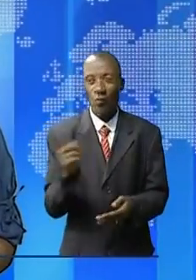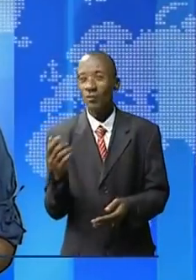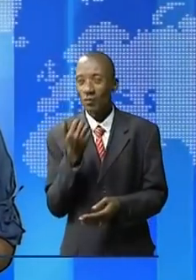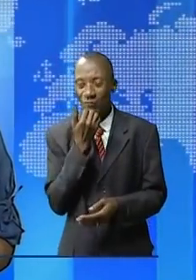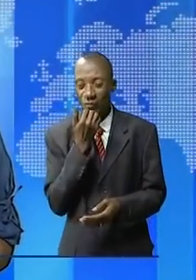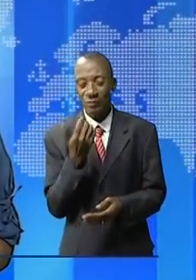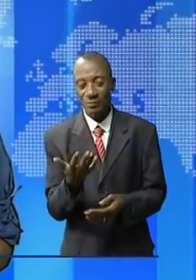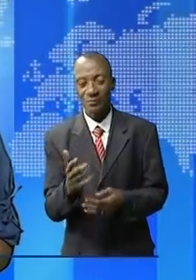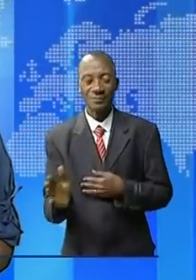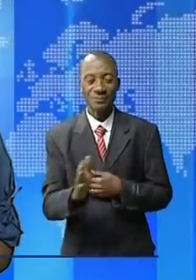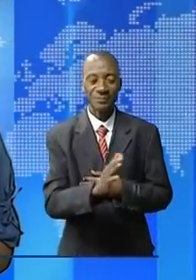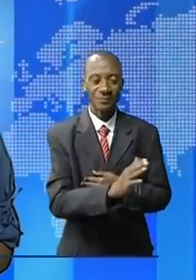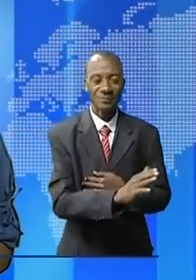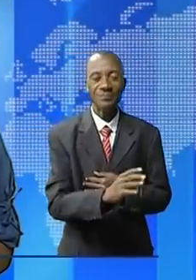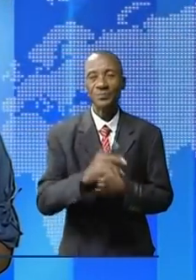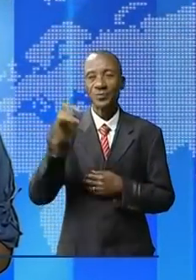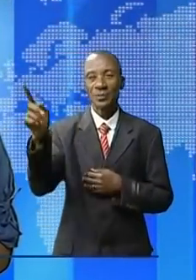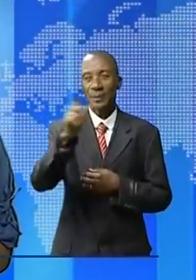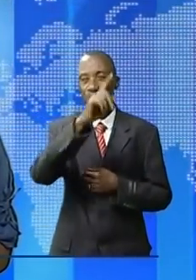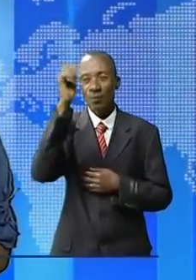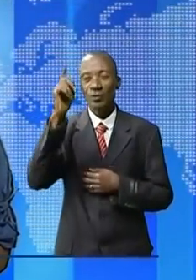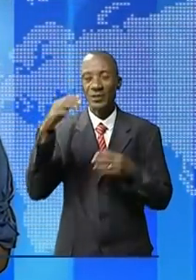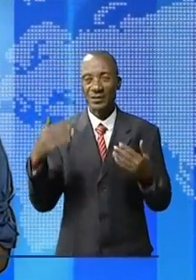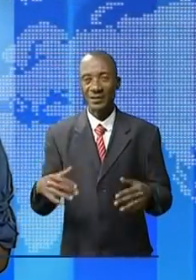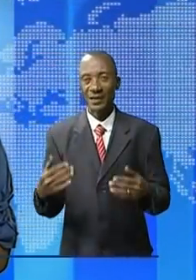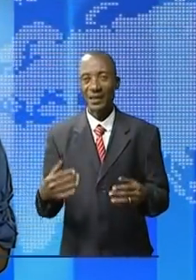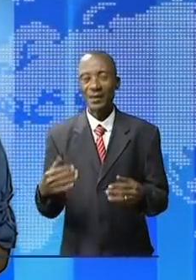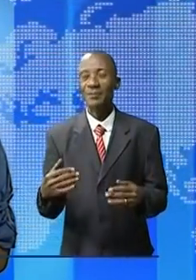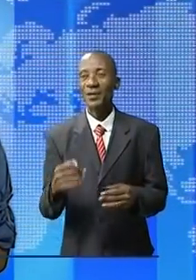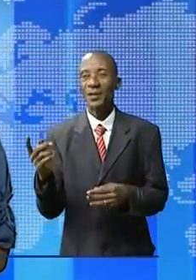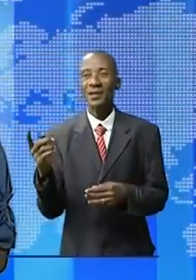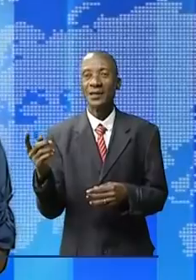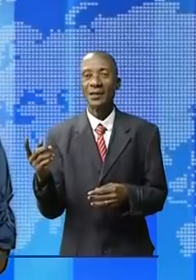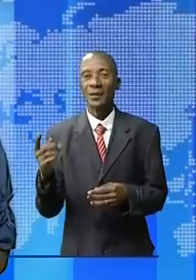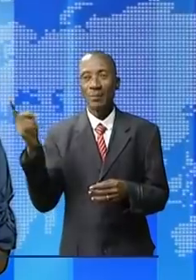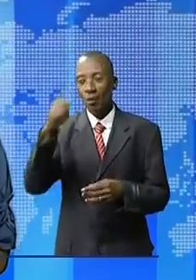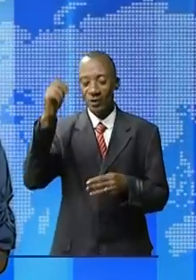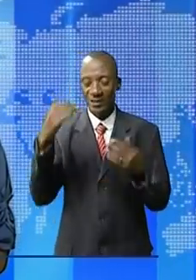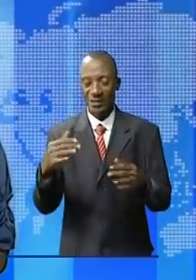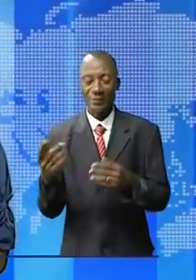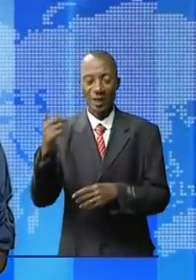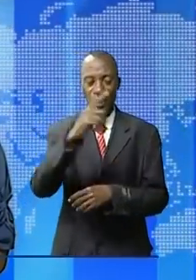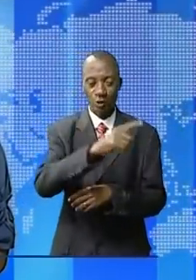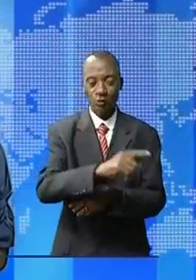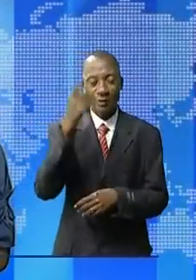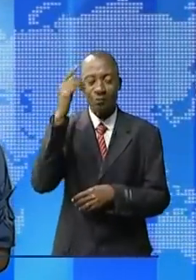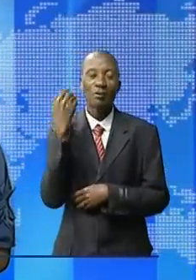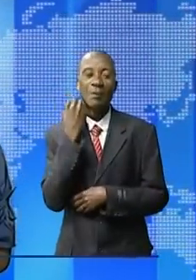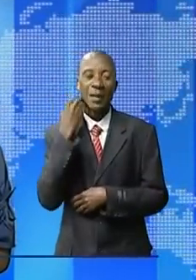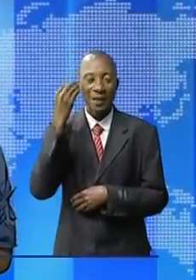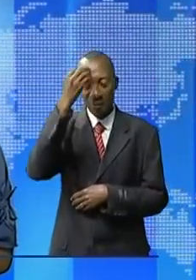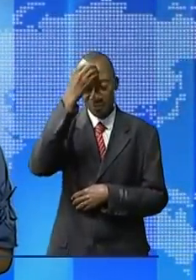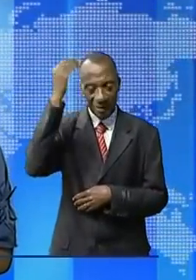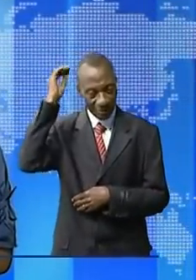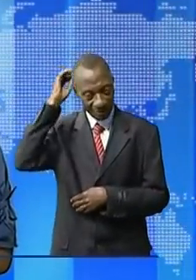Le monde entier célèbre la Journée mondiale de la santé mentale le 10 octobre de chaque année. Ici à Kinshasa, les activités